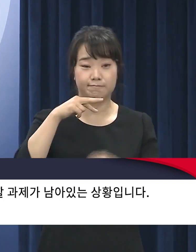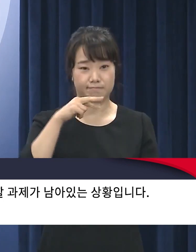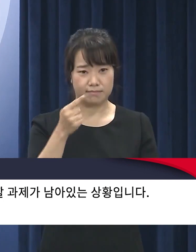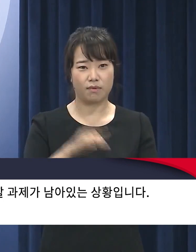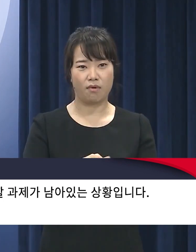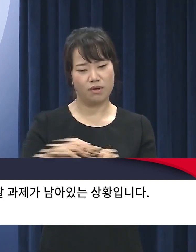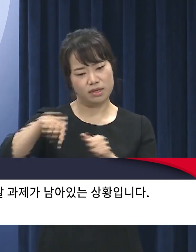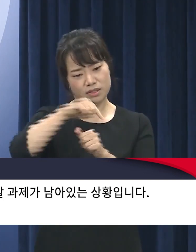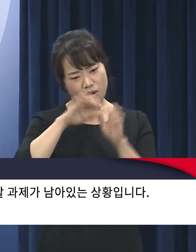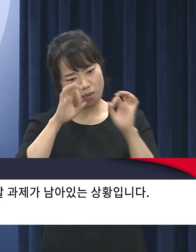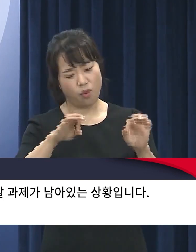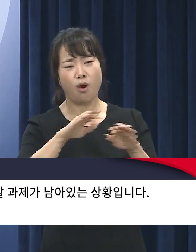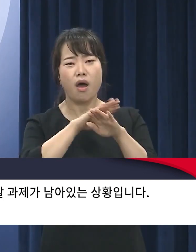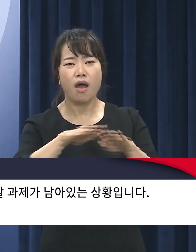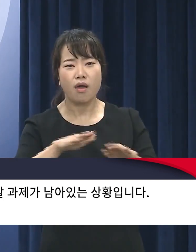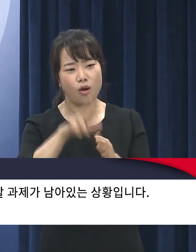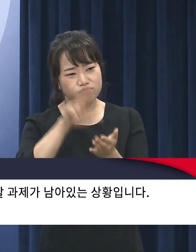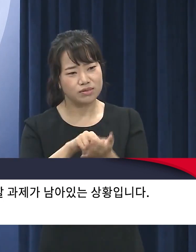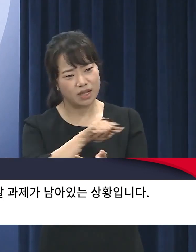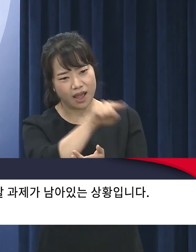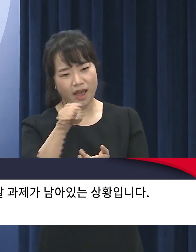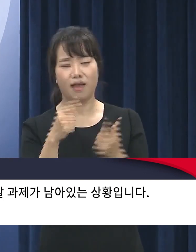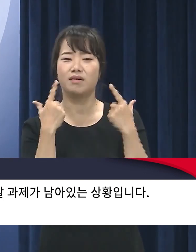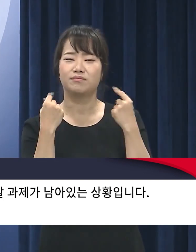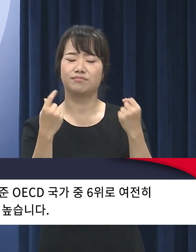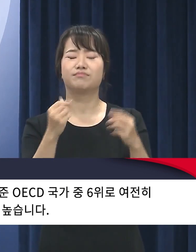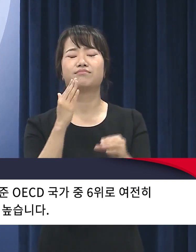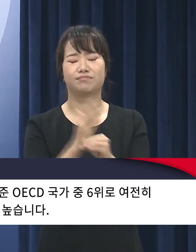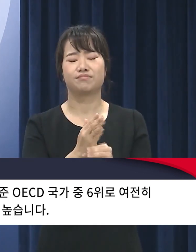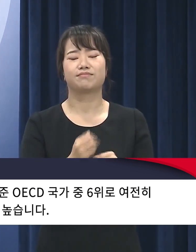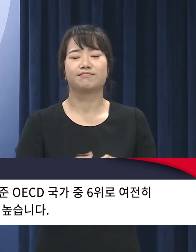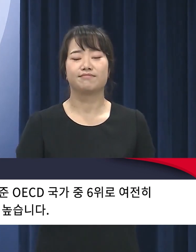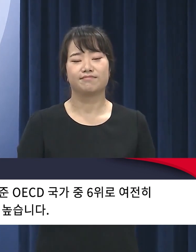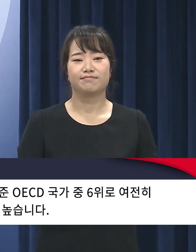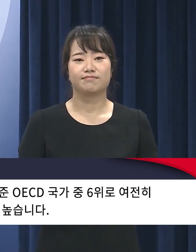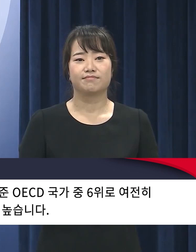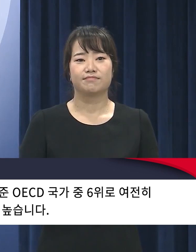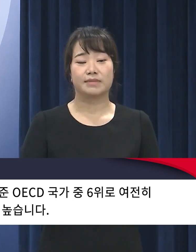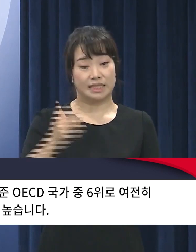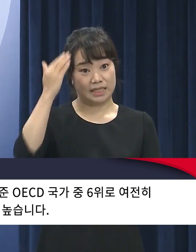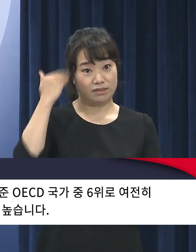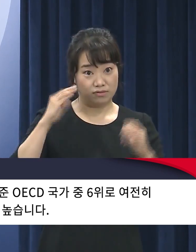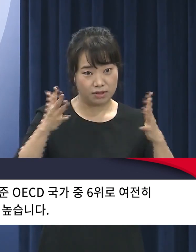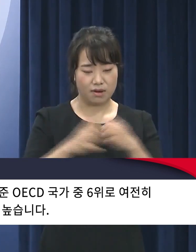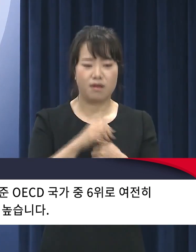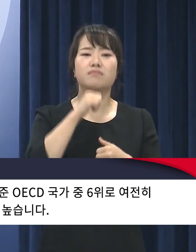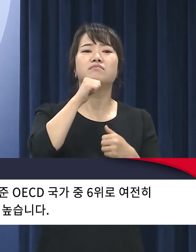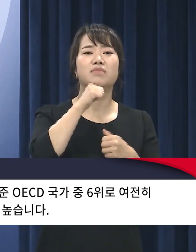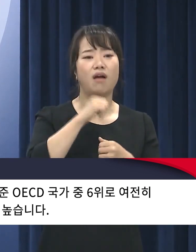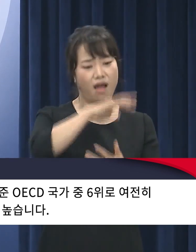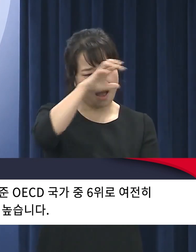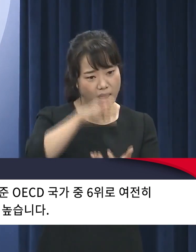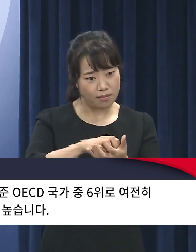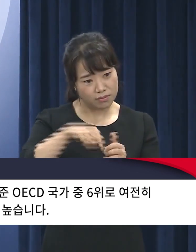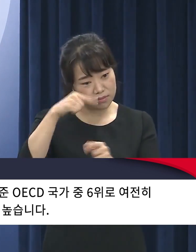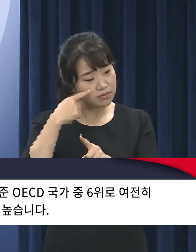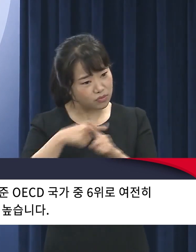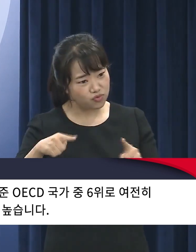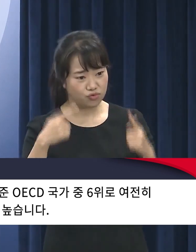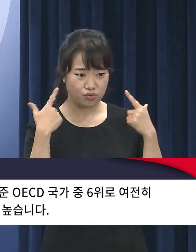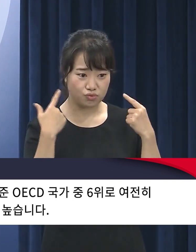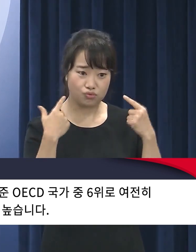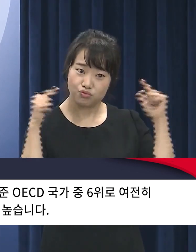불구하고 여전히 해결해야 할 과제가 남아있는 상황입니다. 우리나라 빈곤율은 지속 감소